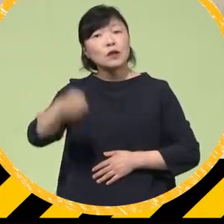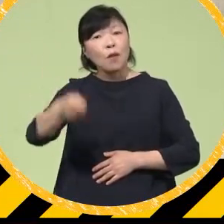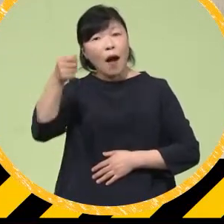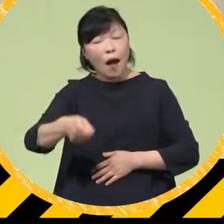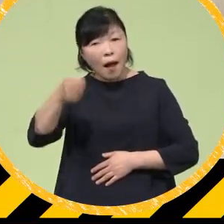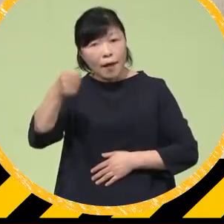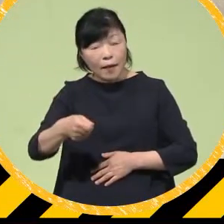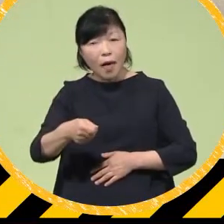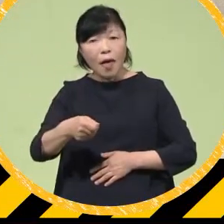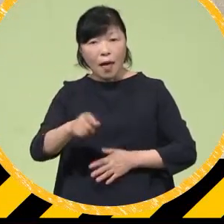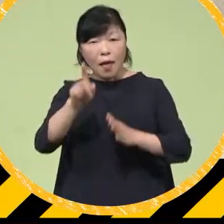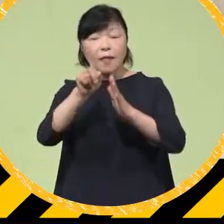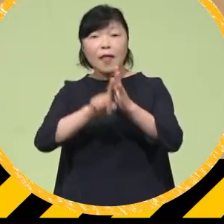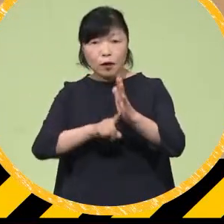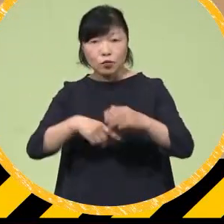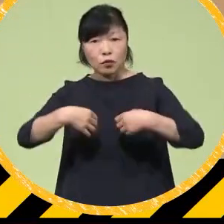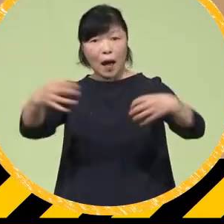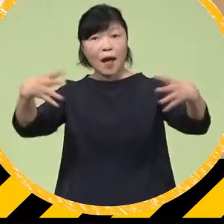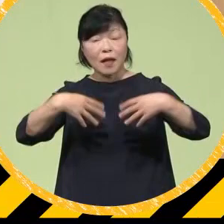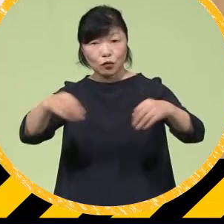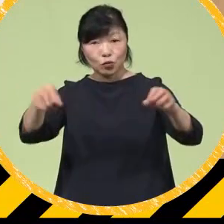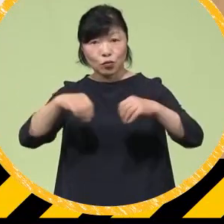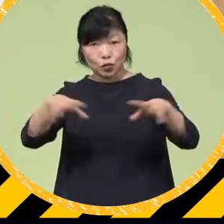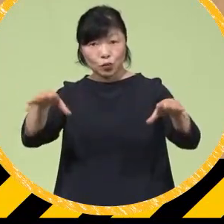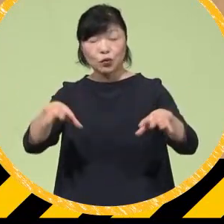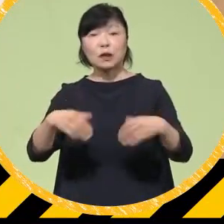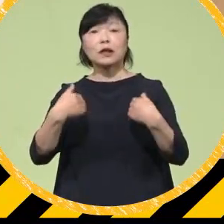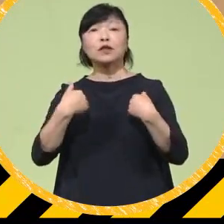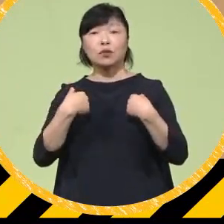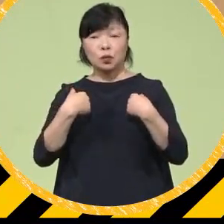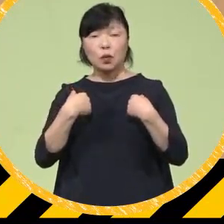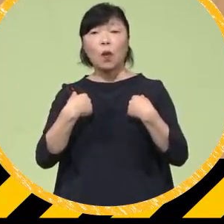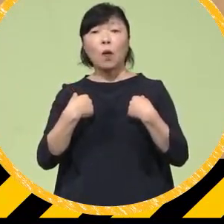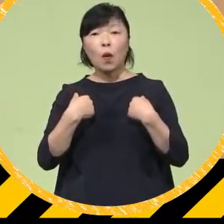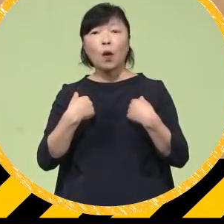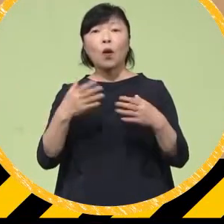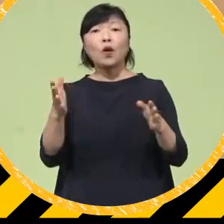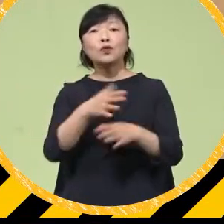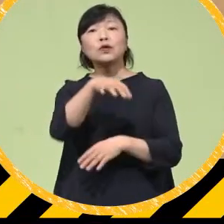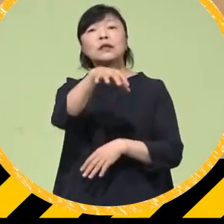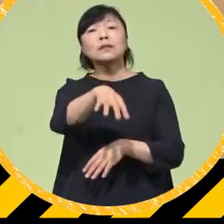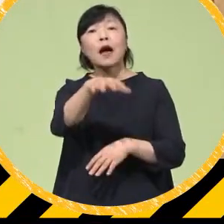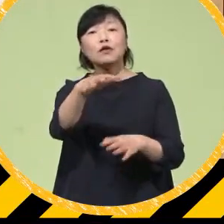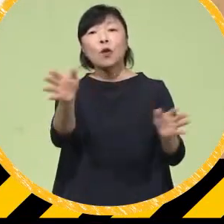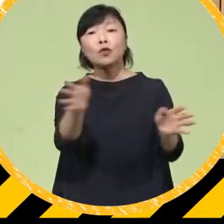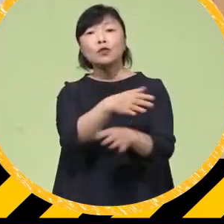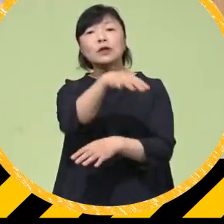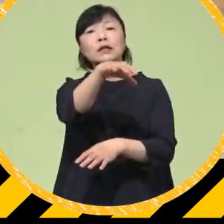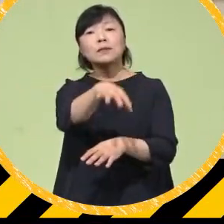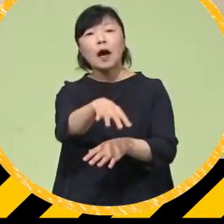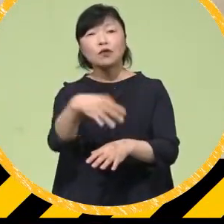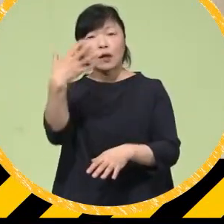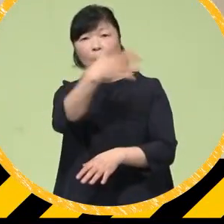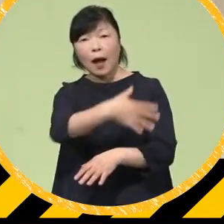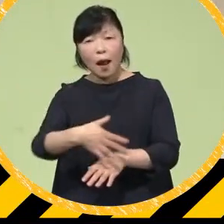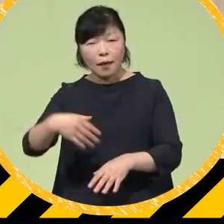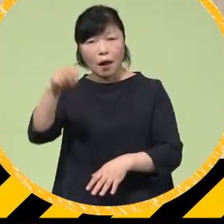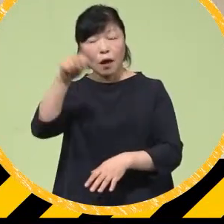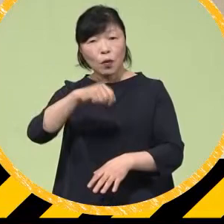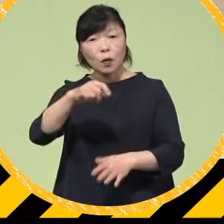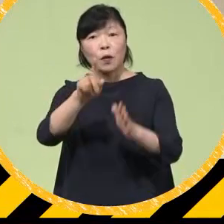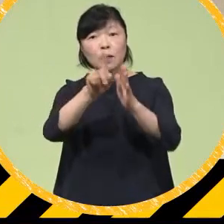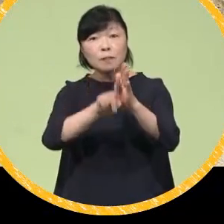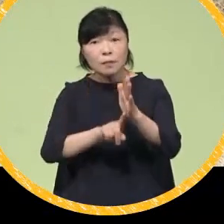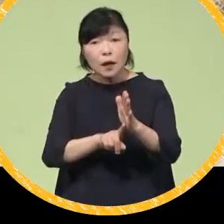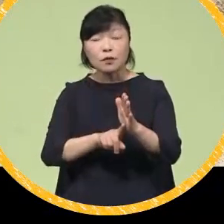で熱をこもらせないことが大事です、 はい、うちわとかで涼しい場所で、まあ、こうやって全体的に冷やしてあげるっていうのが効果的ということ